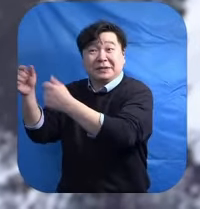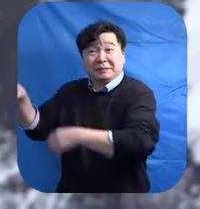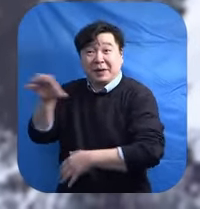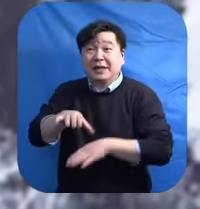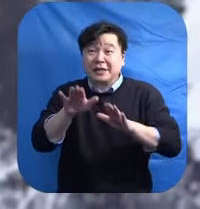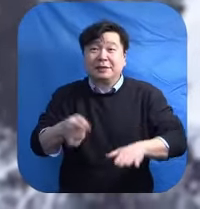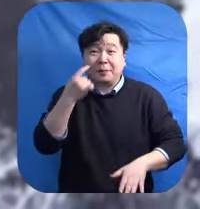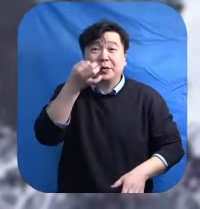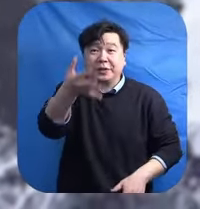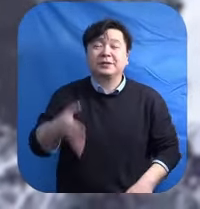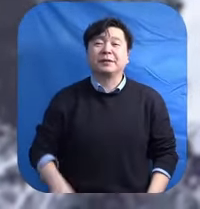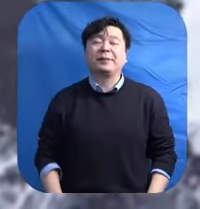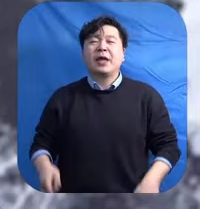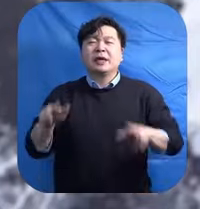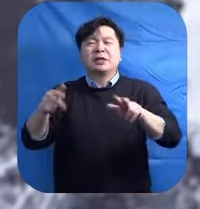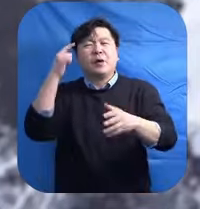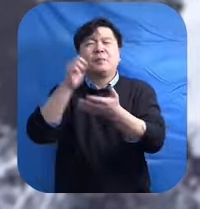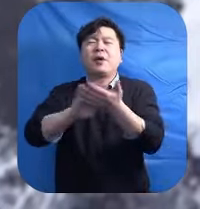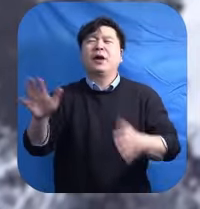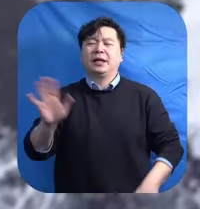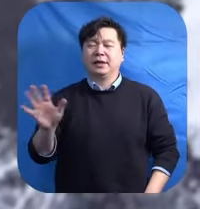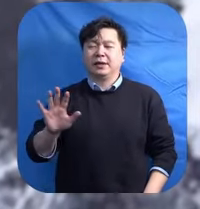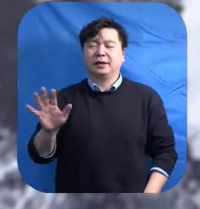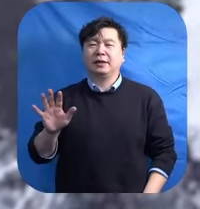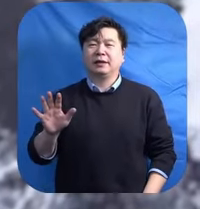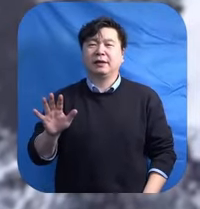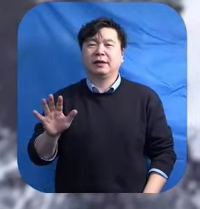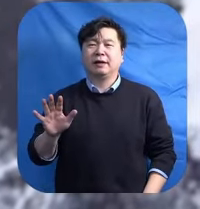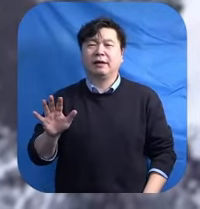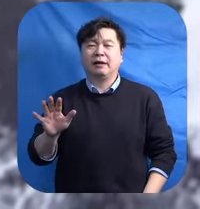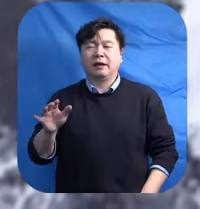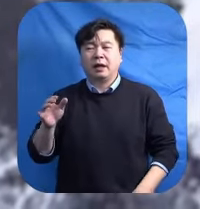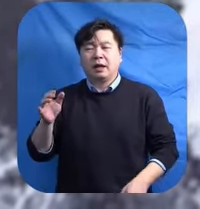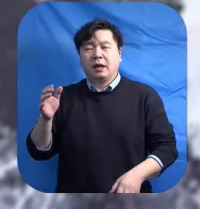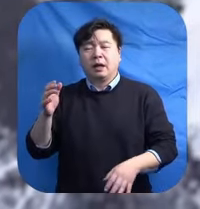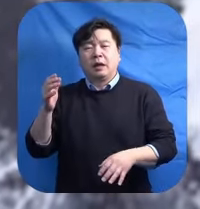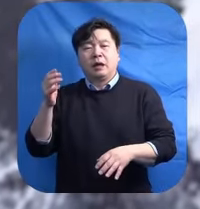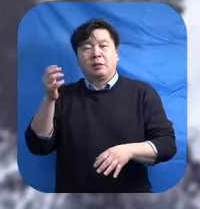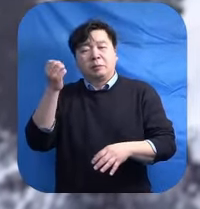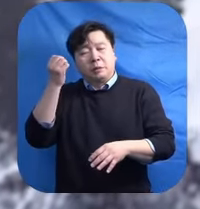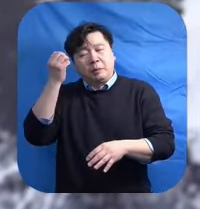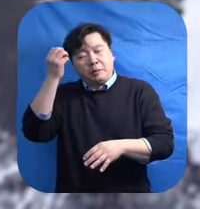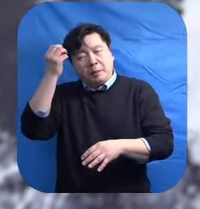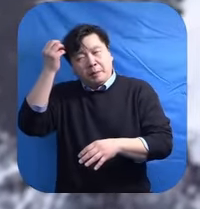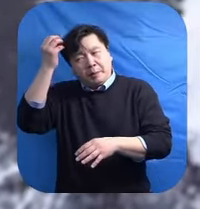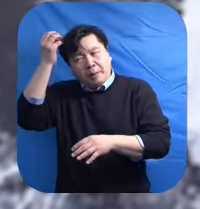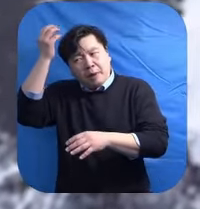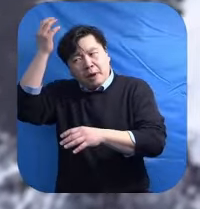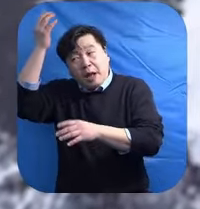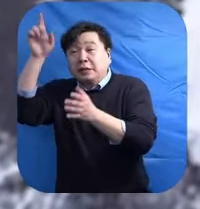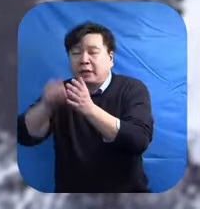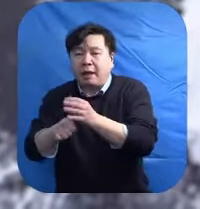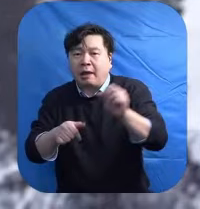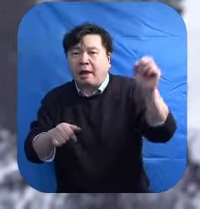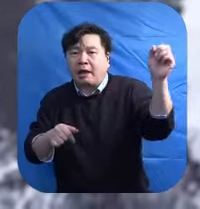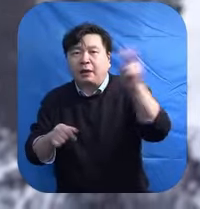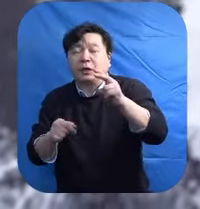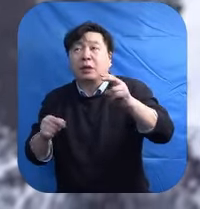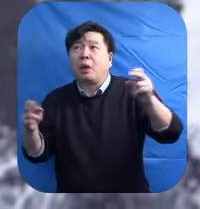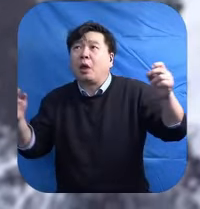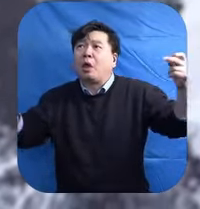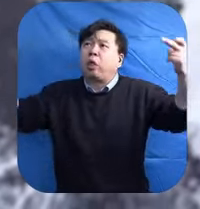있습니다. 잊을만 하면 하늘에서 온갖 전쟁 무기가